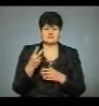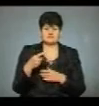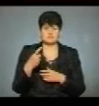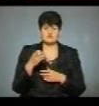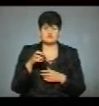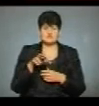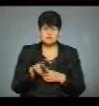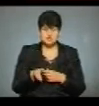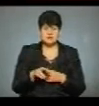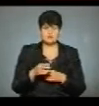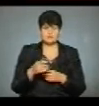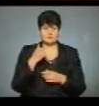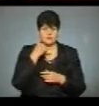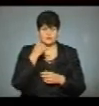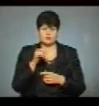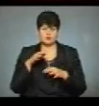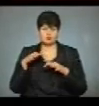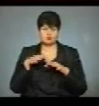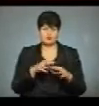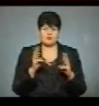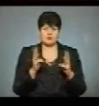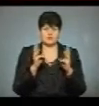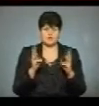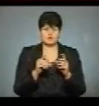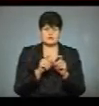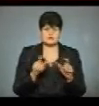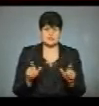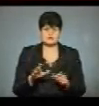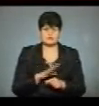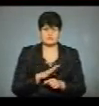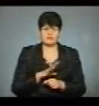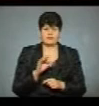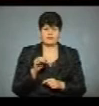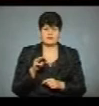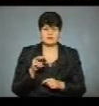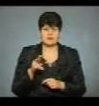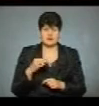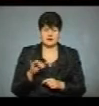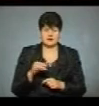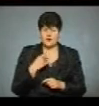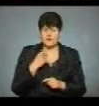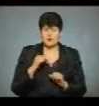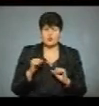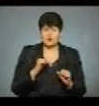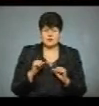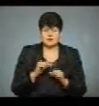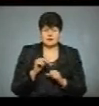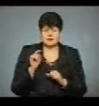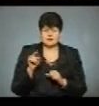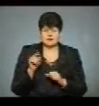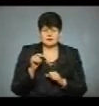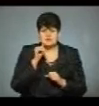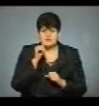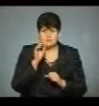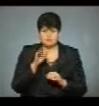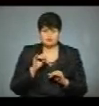січня. Надійшло повідомлення про штурм пожежної станції, у якій перебував Віталій. Каже командир, певно, завтра буду